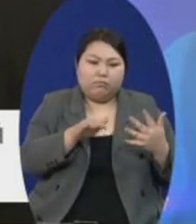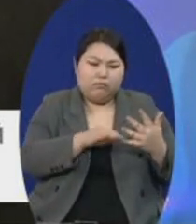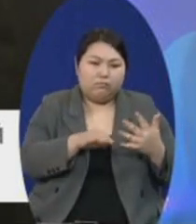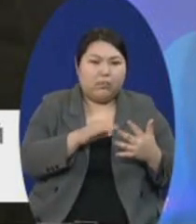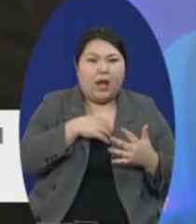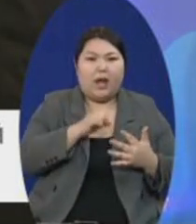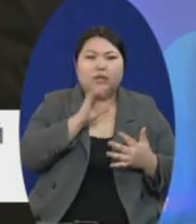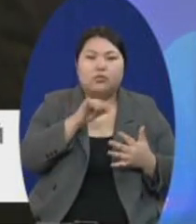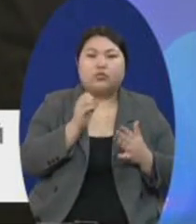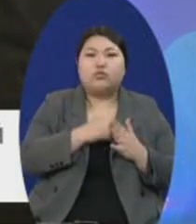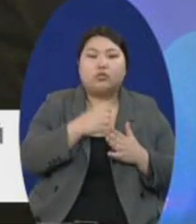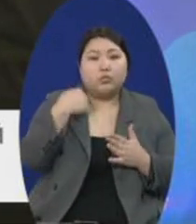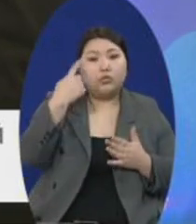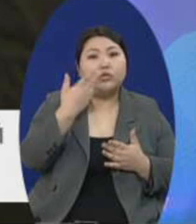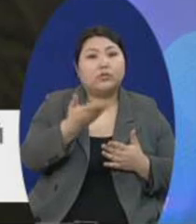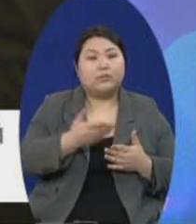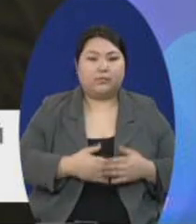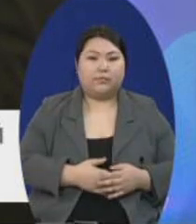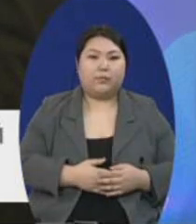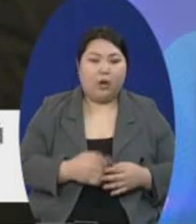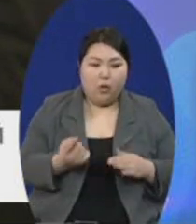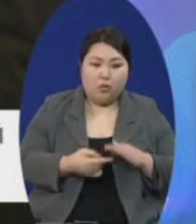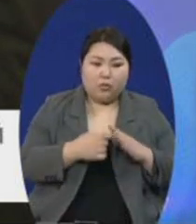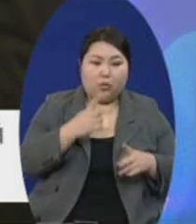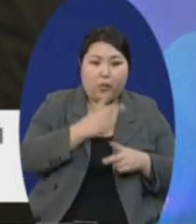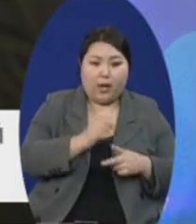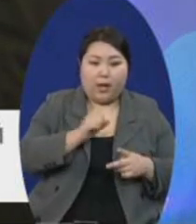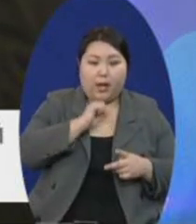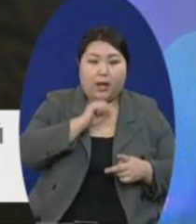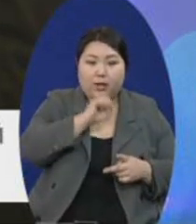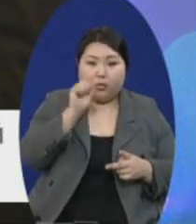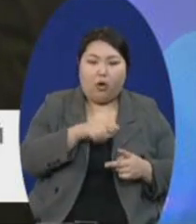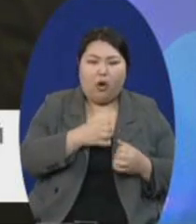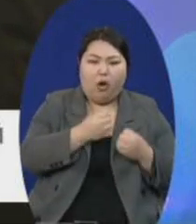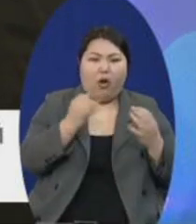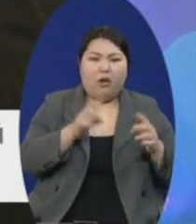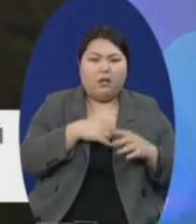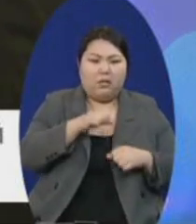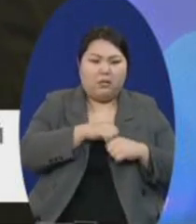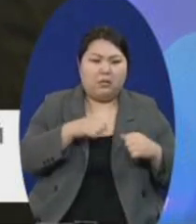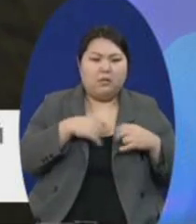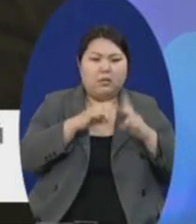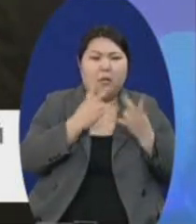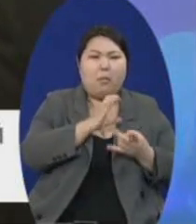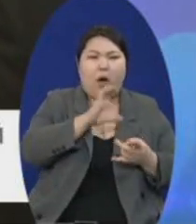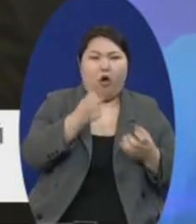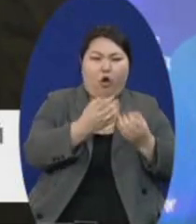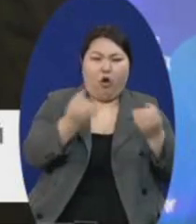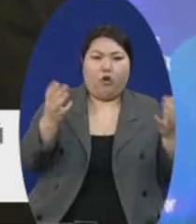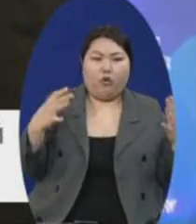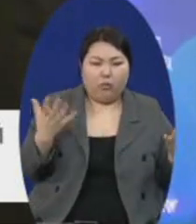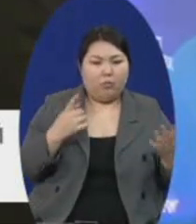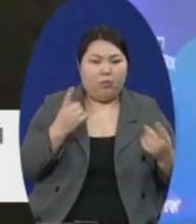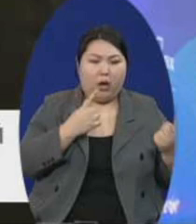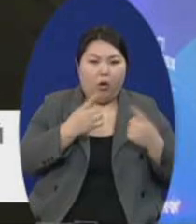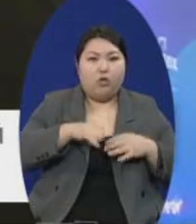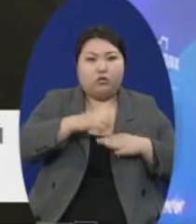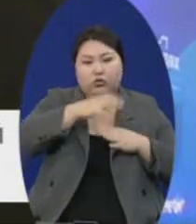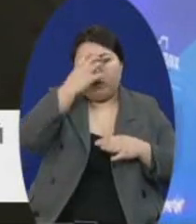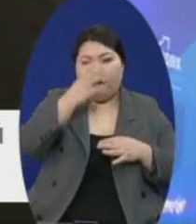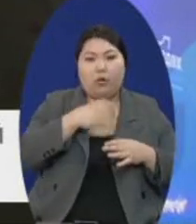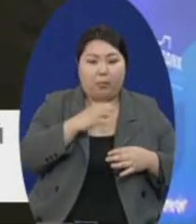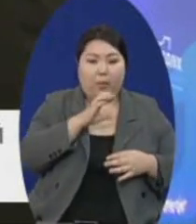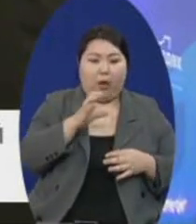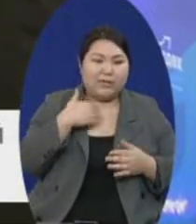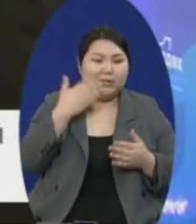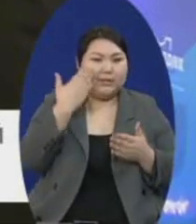ойлгож байгаа юм. Үндсэн хуулийн асуудлыг бол одоо олон иргэний нийгмийн байгууллагууд, улс төрийн намууд санаж